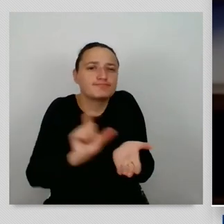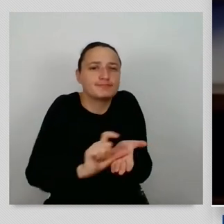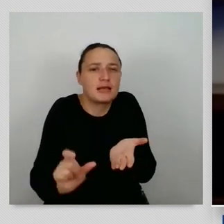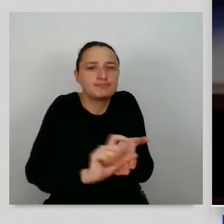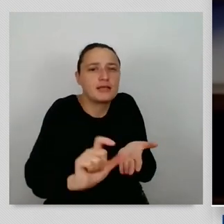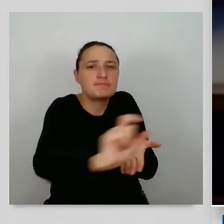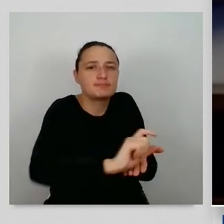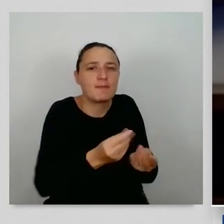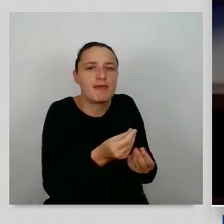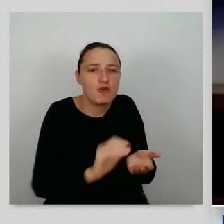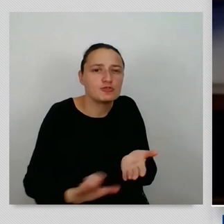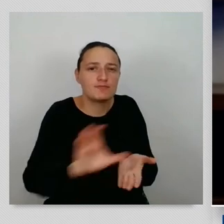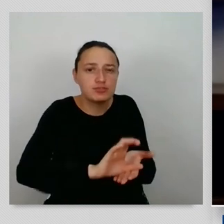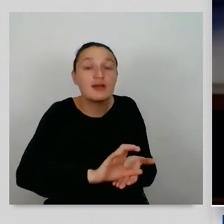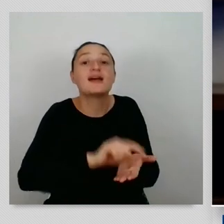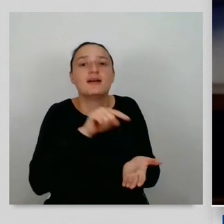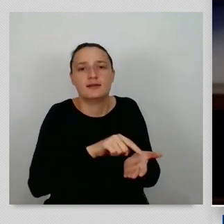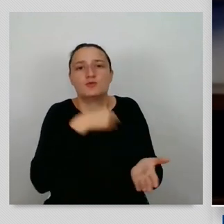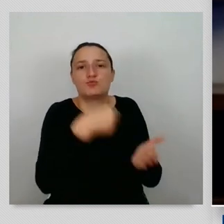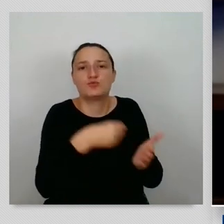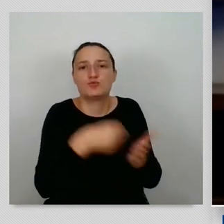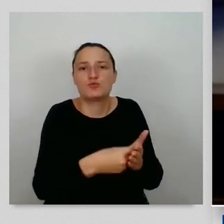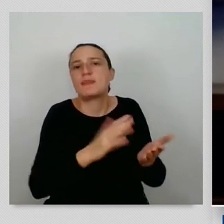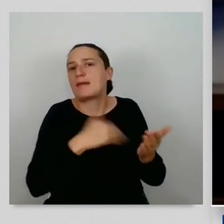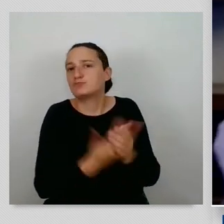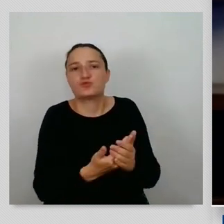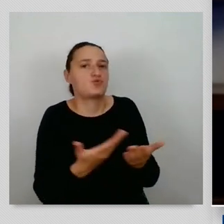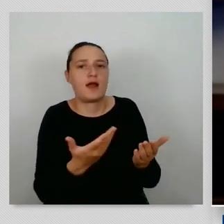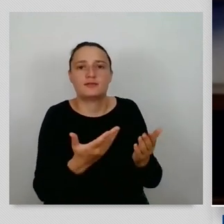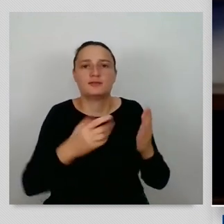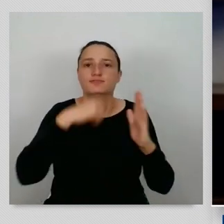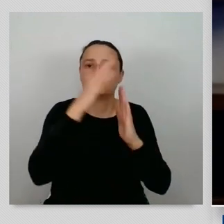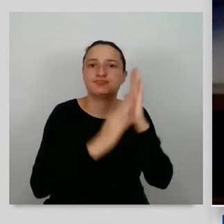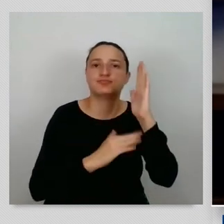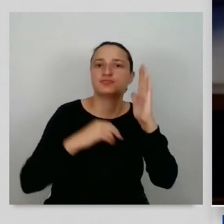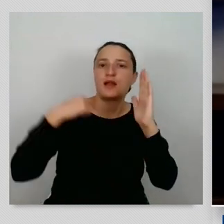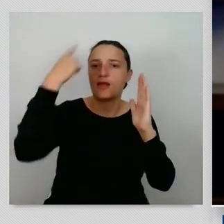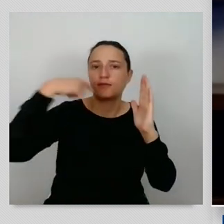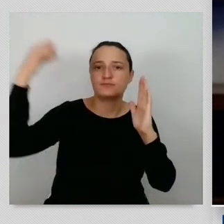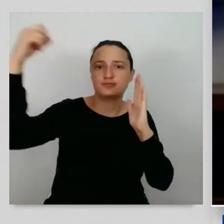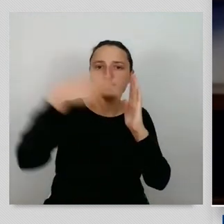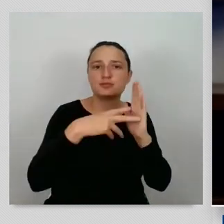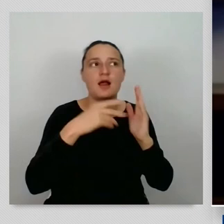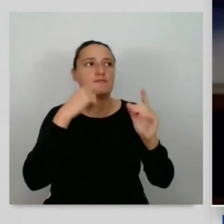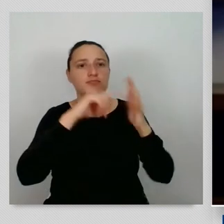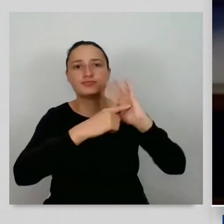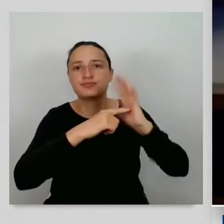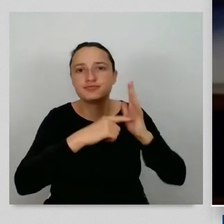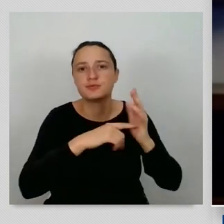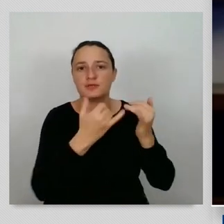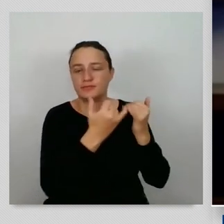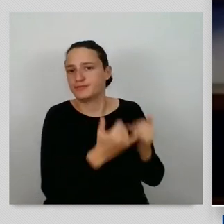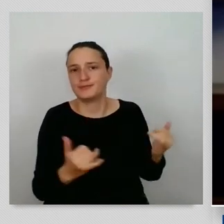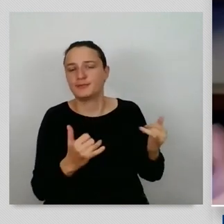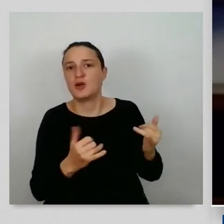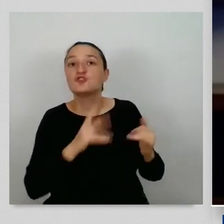wspólnej na przykład energetyce opartej na fotowoltaice, na energetyce wiatrowej, czyli spowodować,